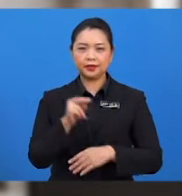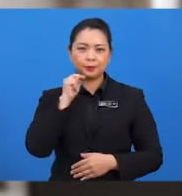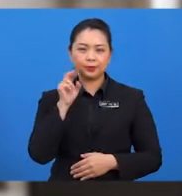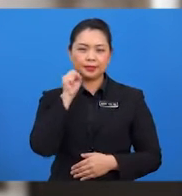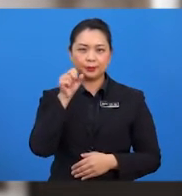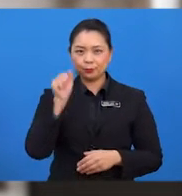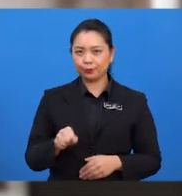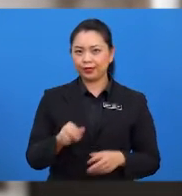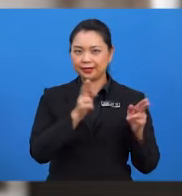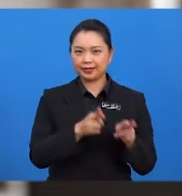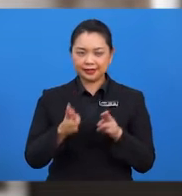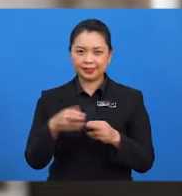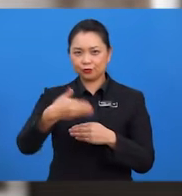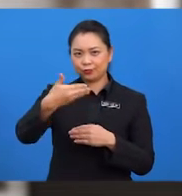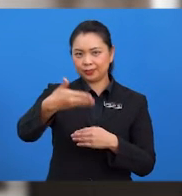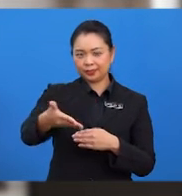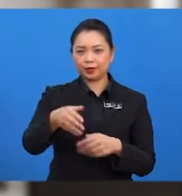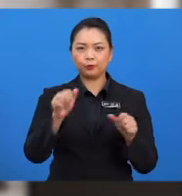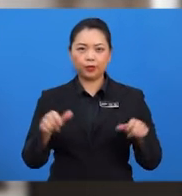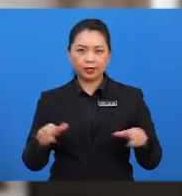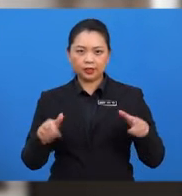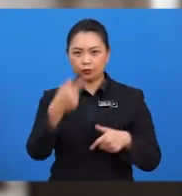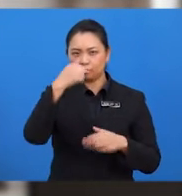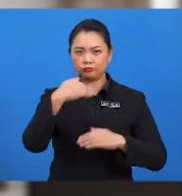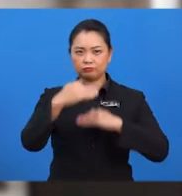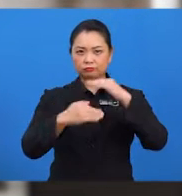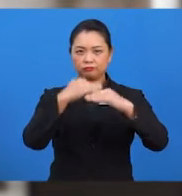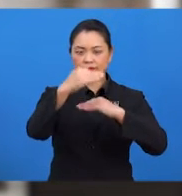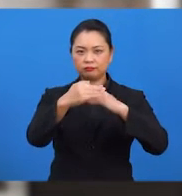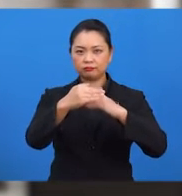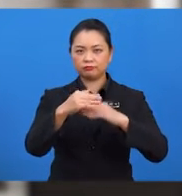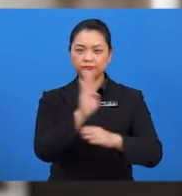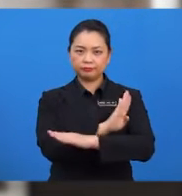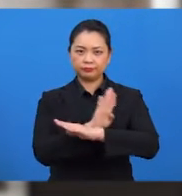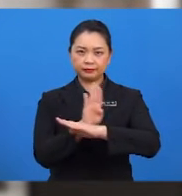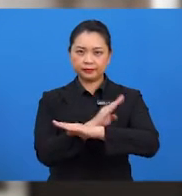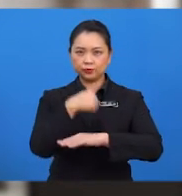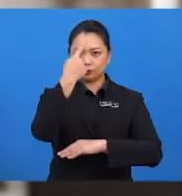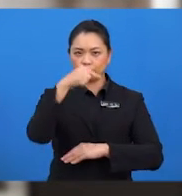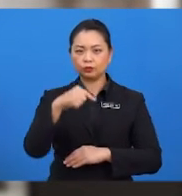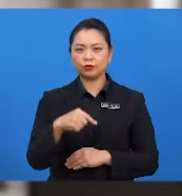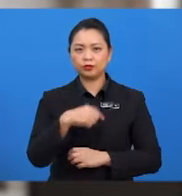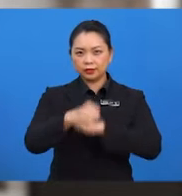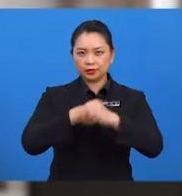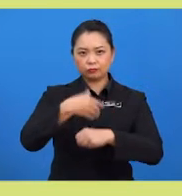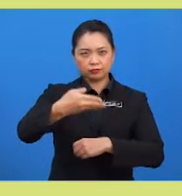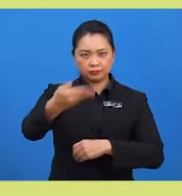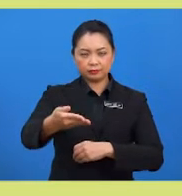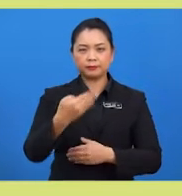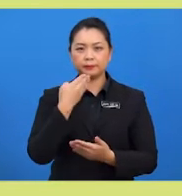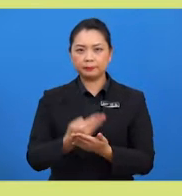Puan Siti merancang apa yang seterusnya boleh dilakukan bagi meningkatkan prestasi perniagaannya untuk tahun